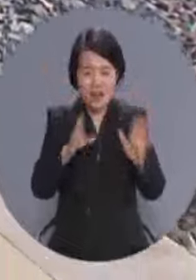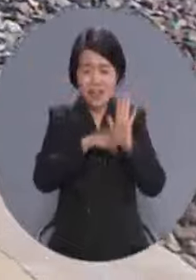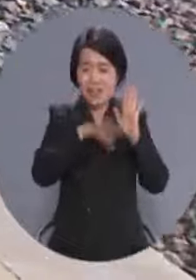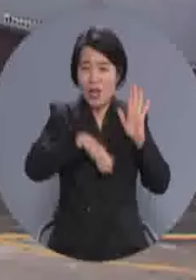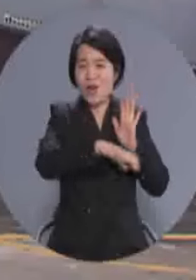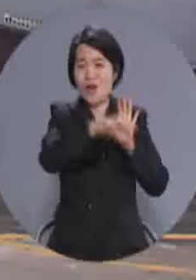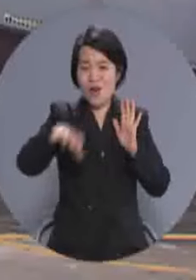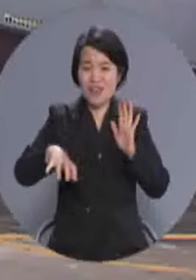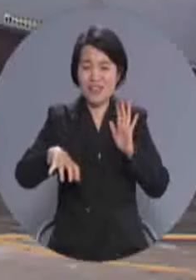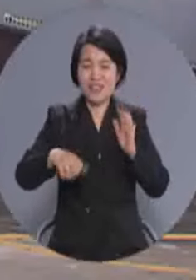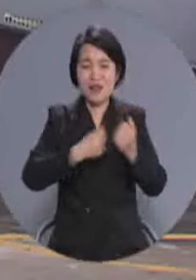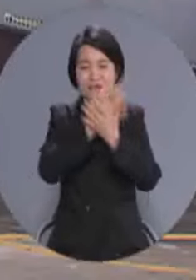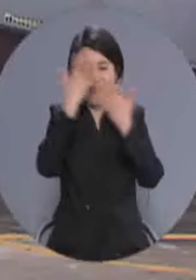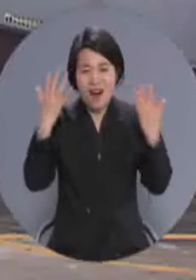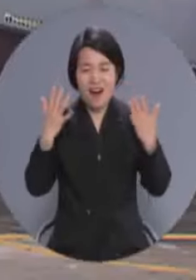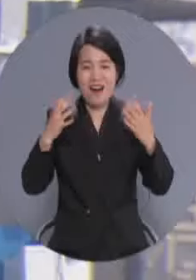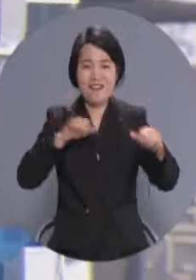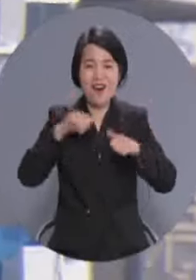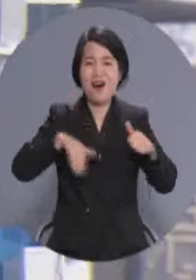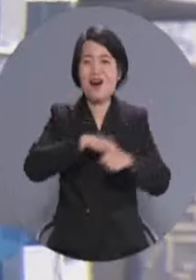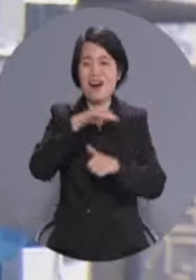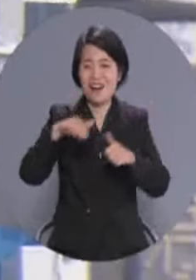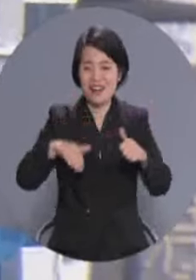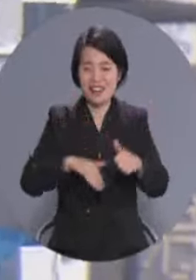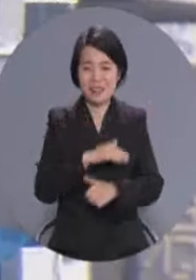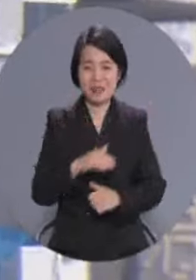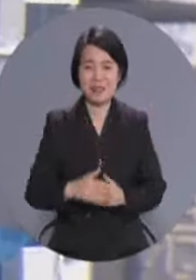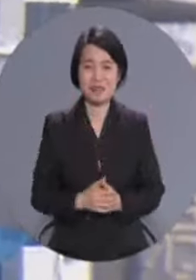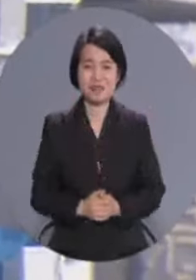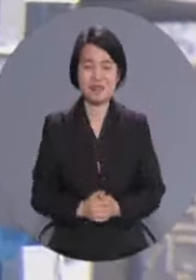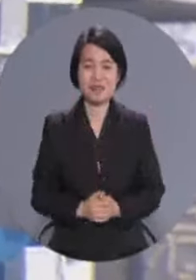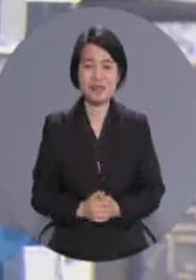남쪽 고향에 활력과 온기가 가득합니다. MBC 뉴스 최황지입니다.